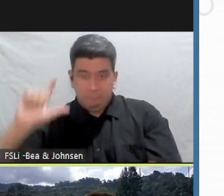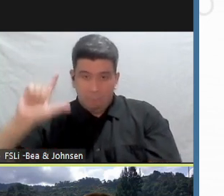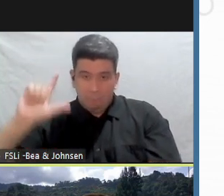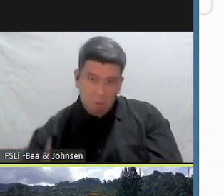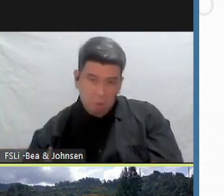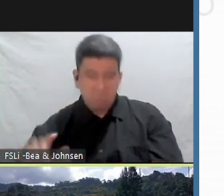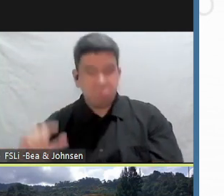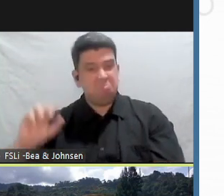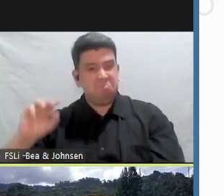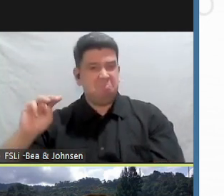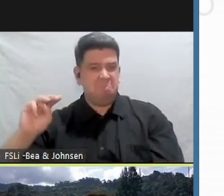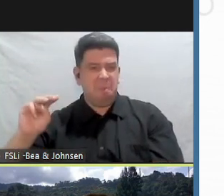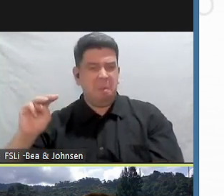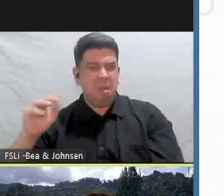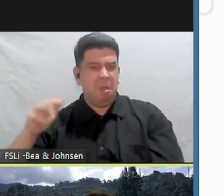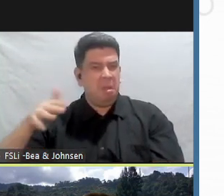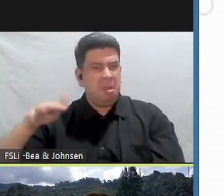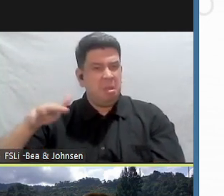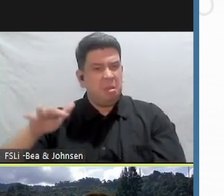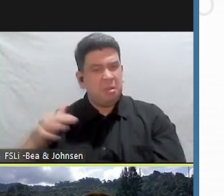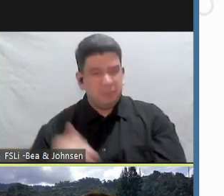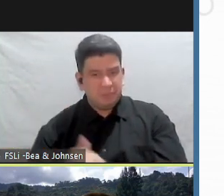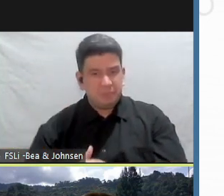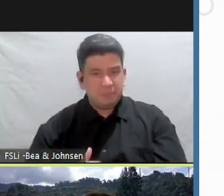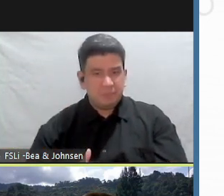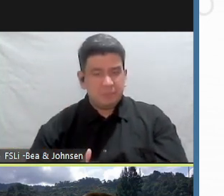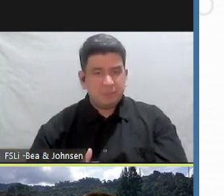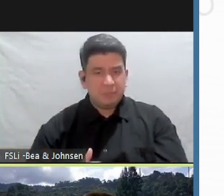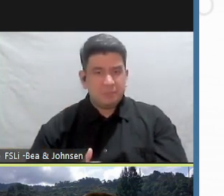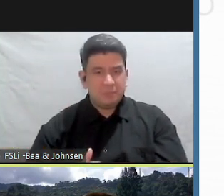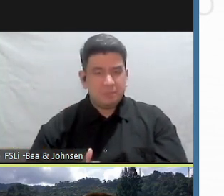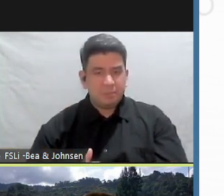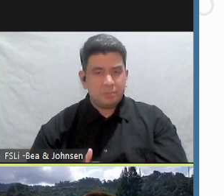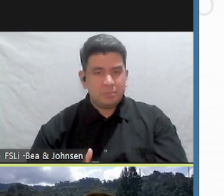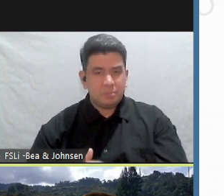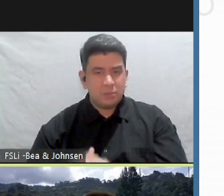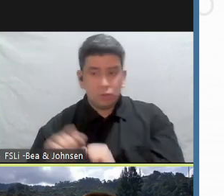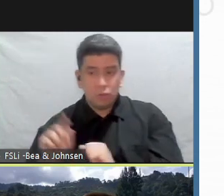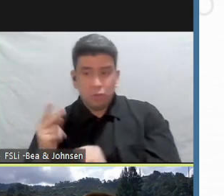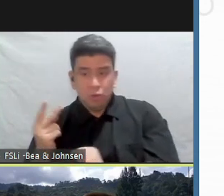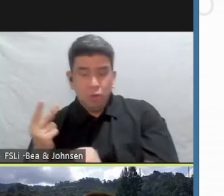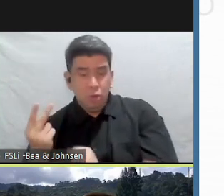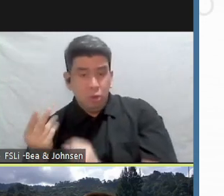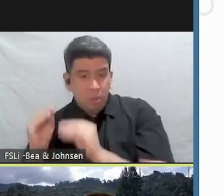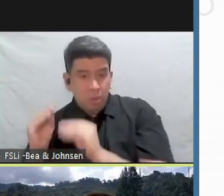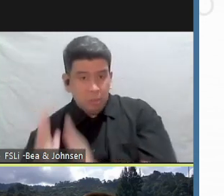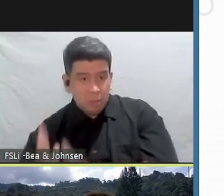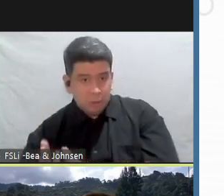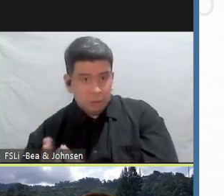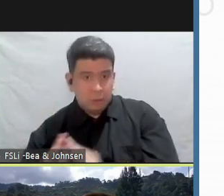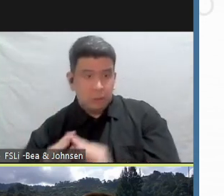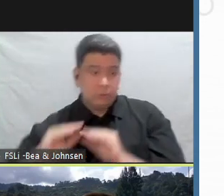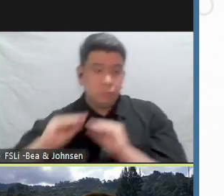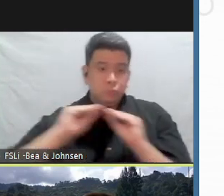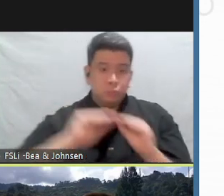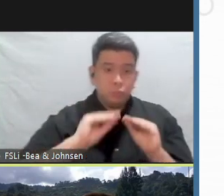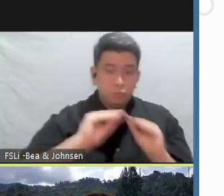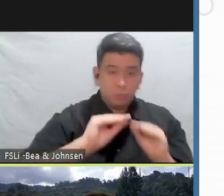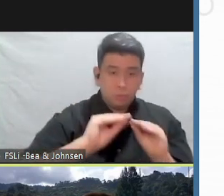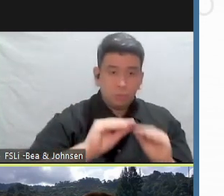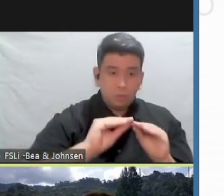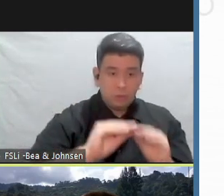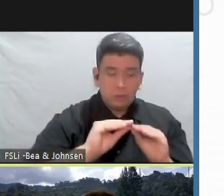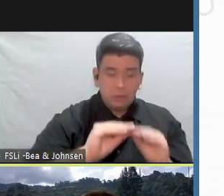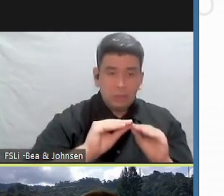lang ang kanilang proficiency sa English. So paano tuturuan ng mga teachers na ito Sa wikang English, ang mga